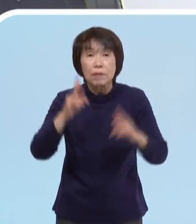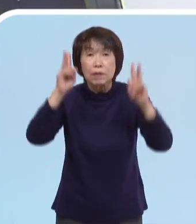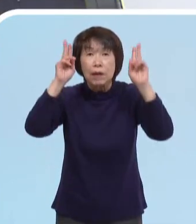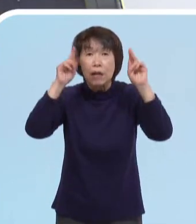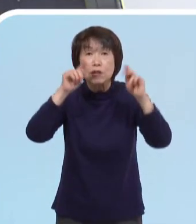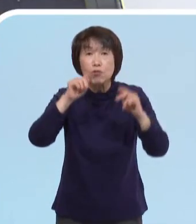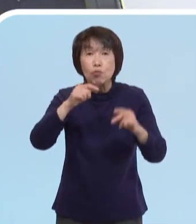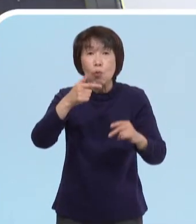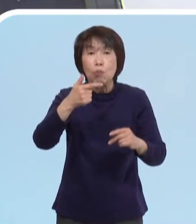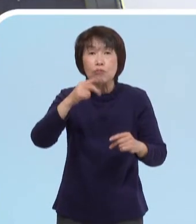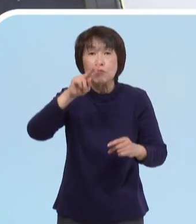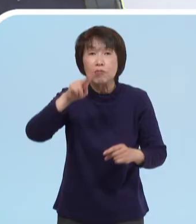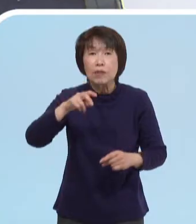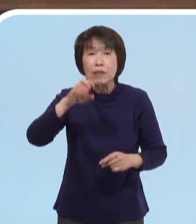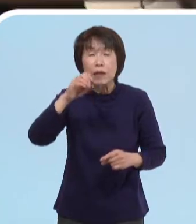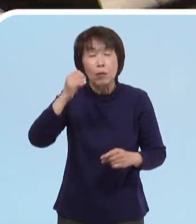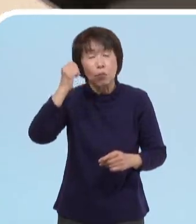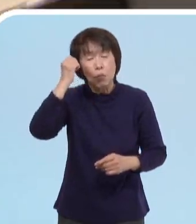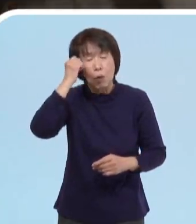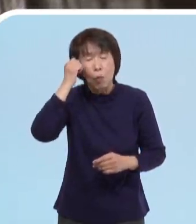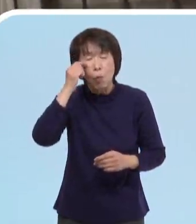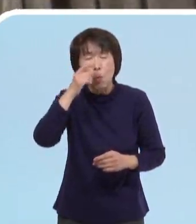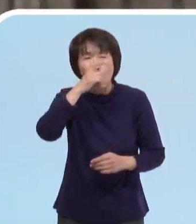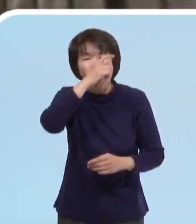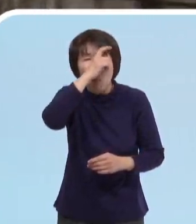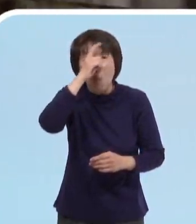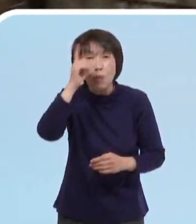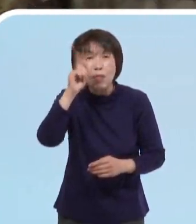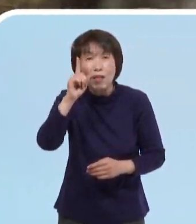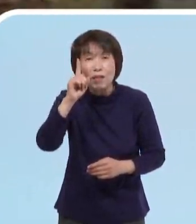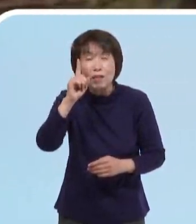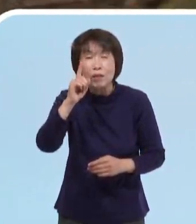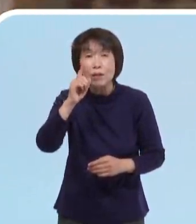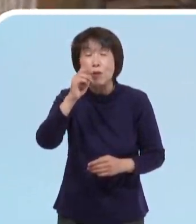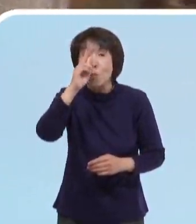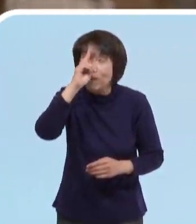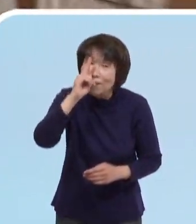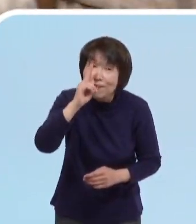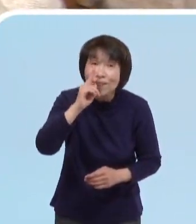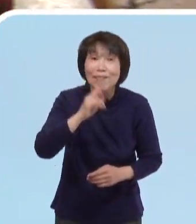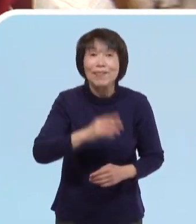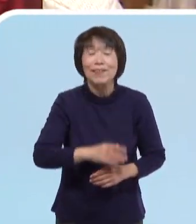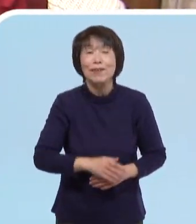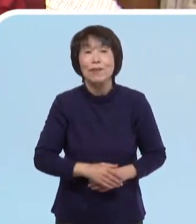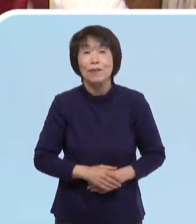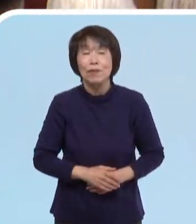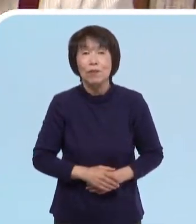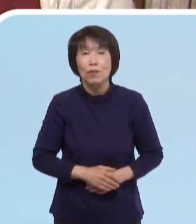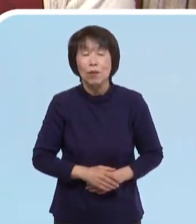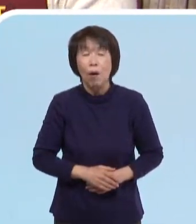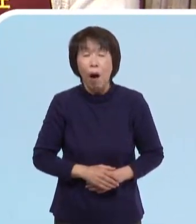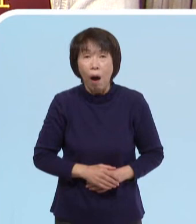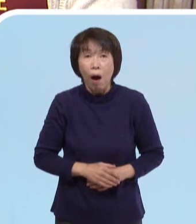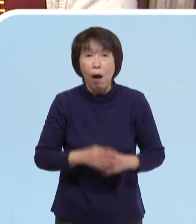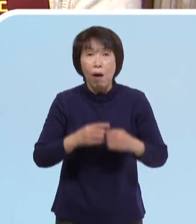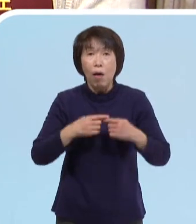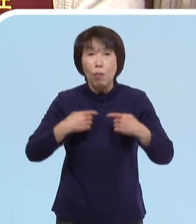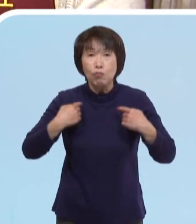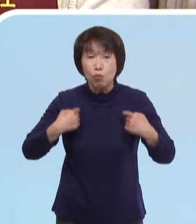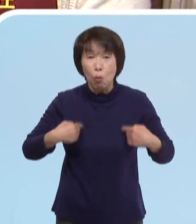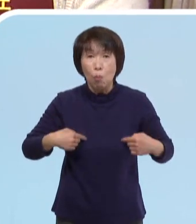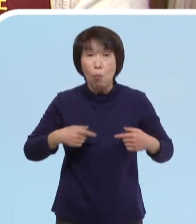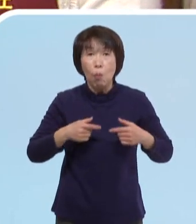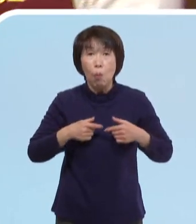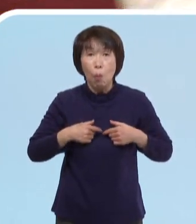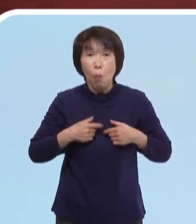ソムリエの宿って書いてますね。こんにちは。 いらっしゃいませ。 あれ、